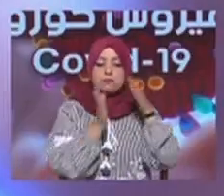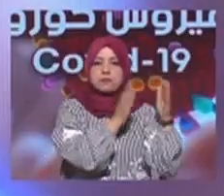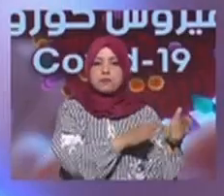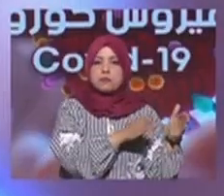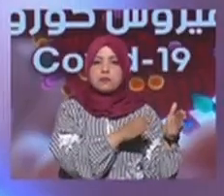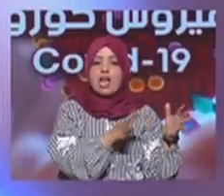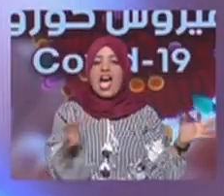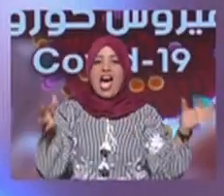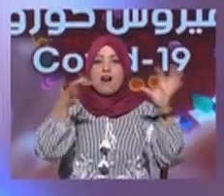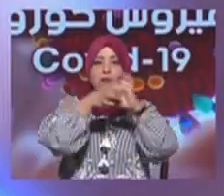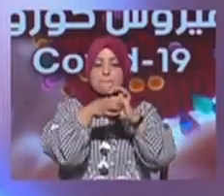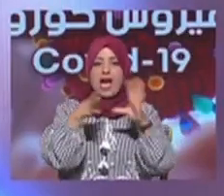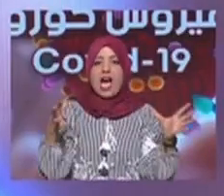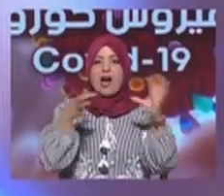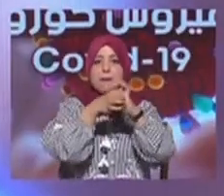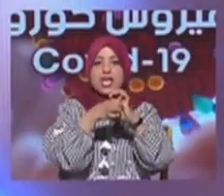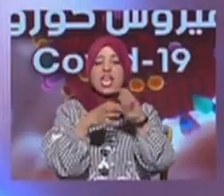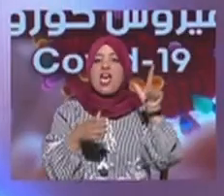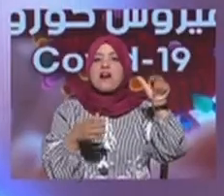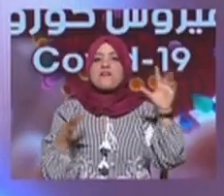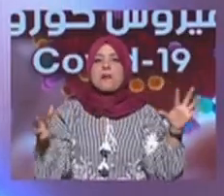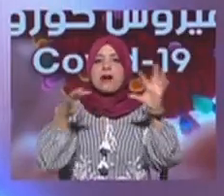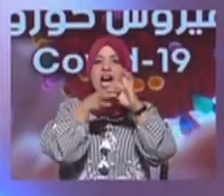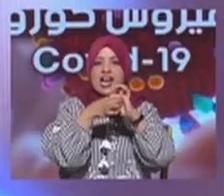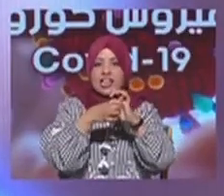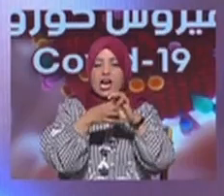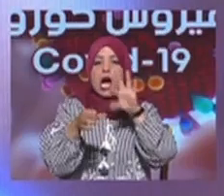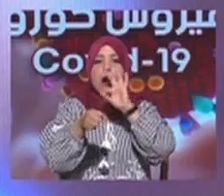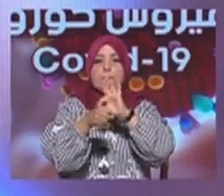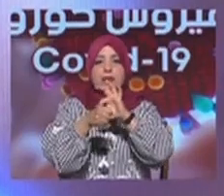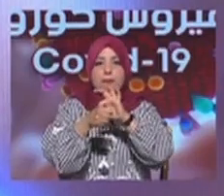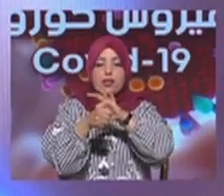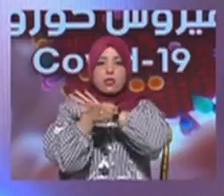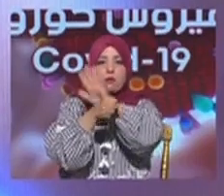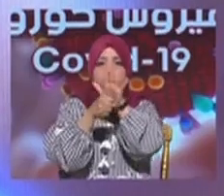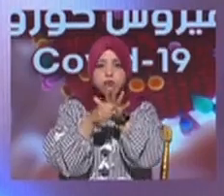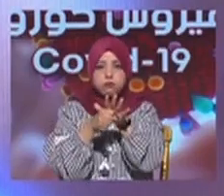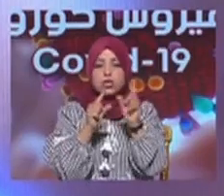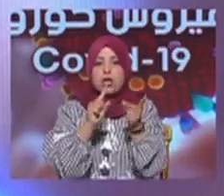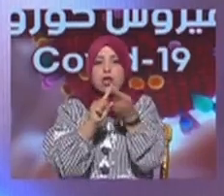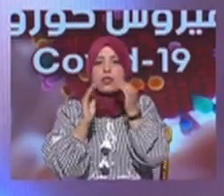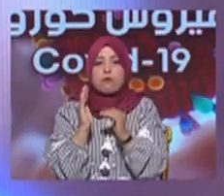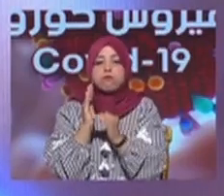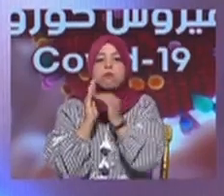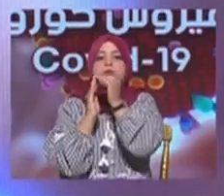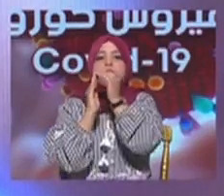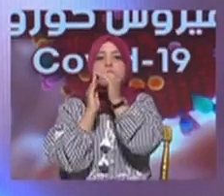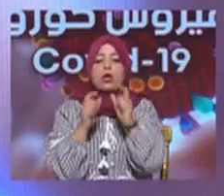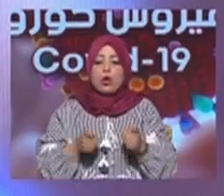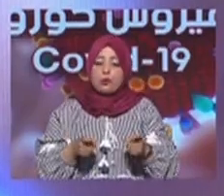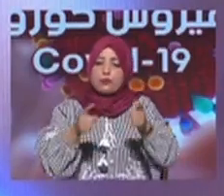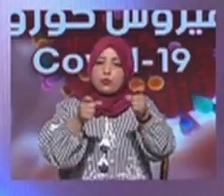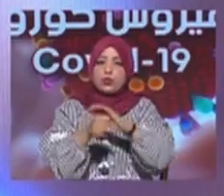زاد مربوط بالمناعه الامراض اللي عنده والامراض اللي عنده والتيغان هذاك عنده قيمه برشا دونك. اما يحتمل الفيروس زاد